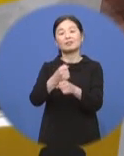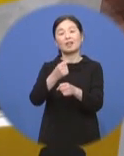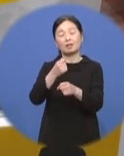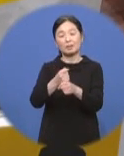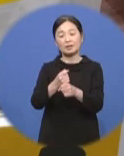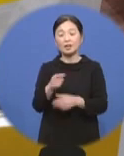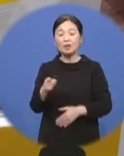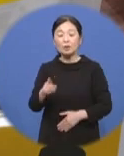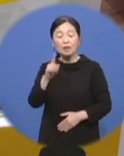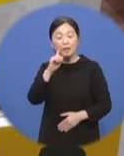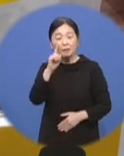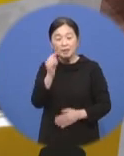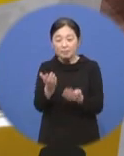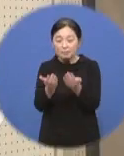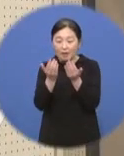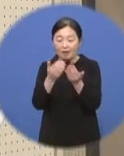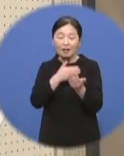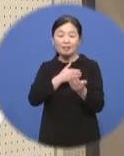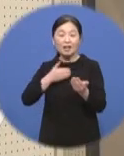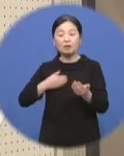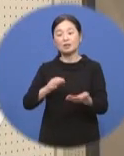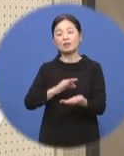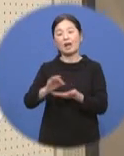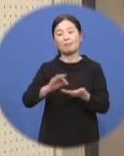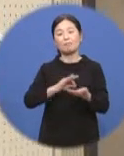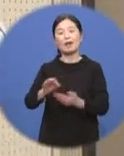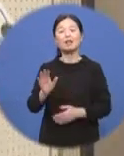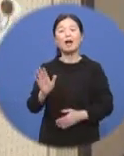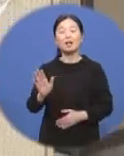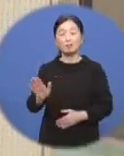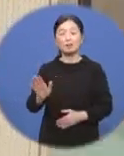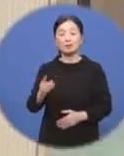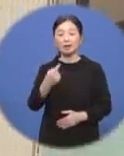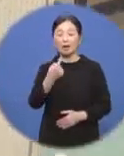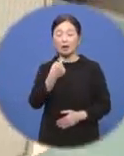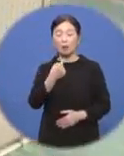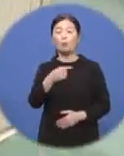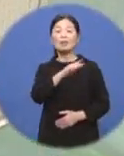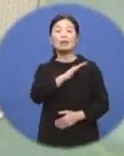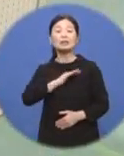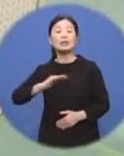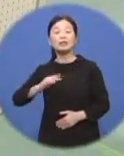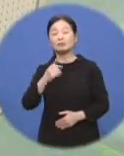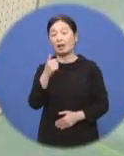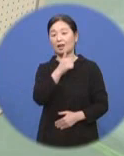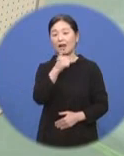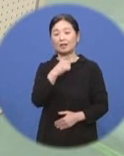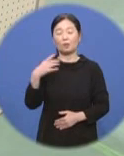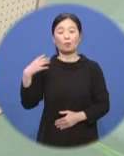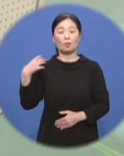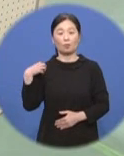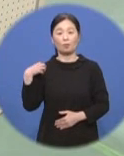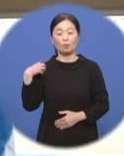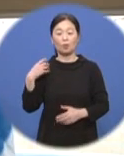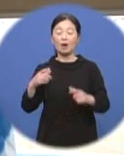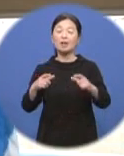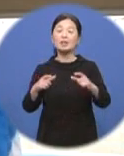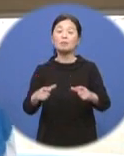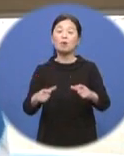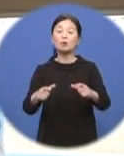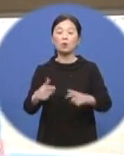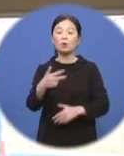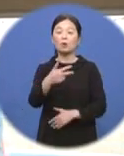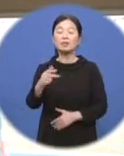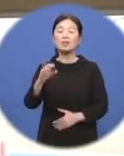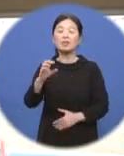と販売をいたしております。私たちジオガイドなので、地元のツーリズムジオのサイト